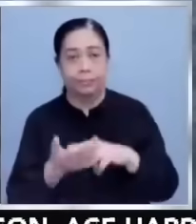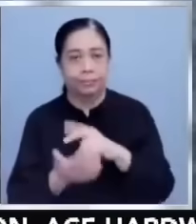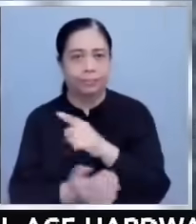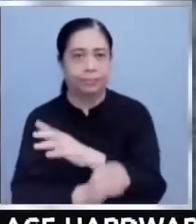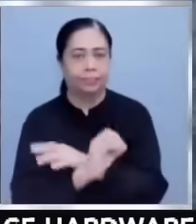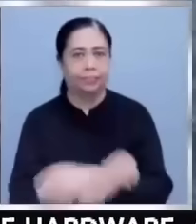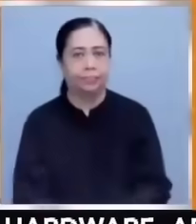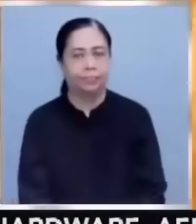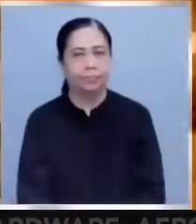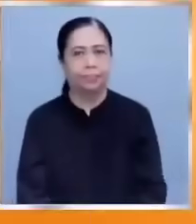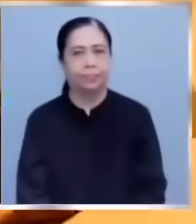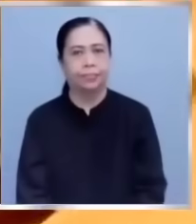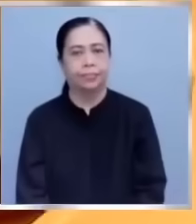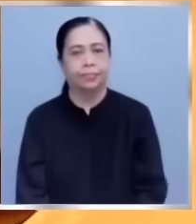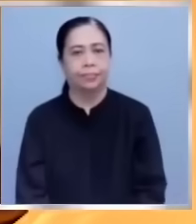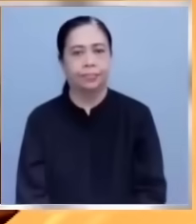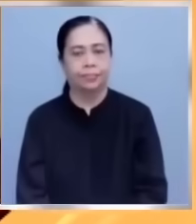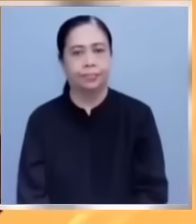oras.